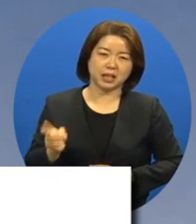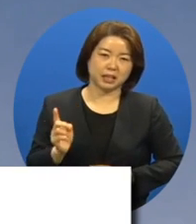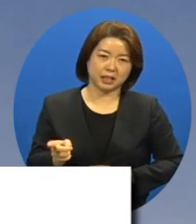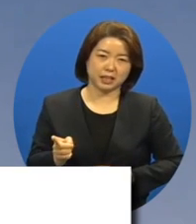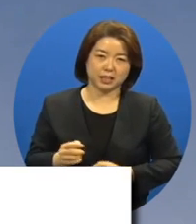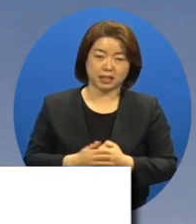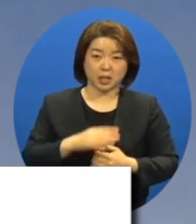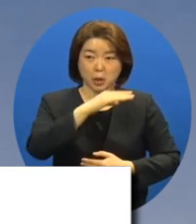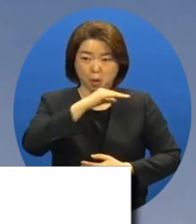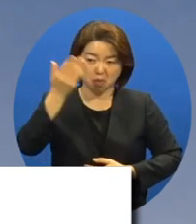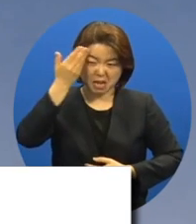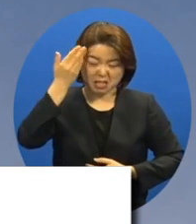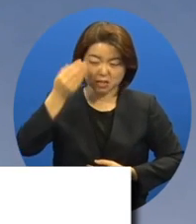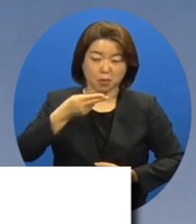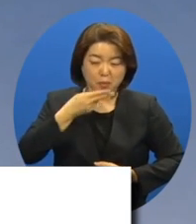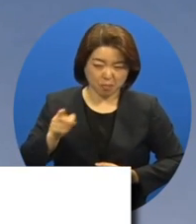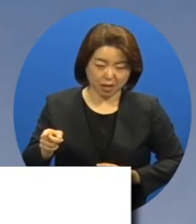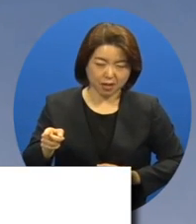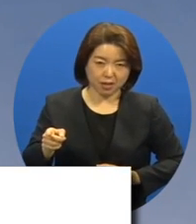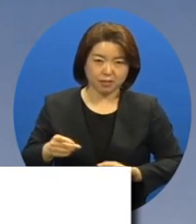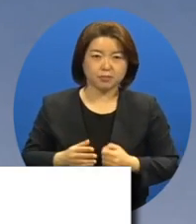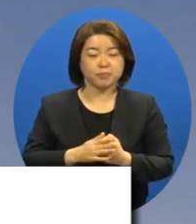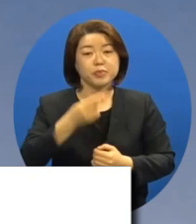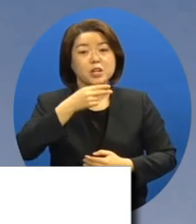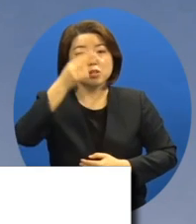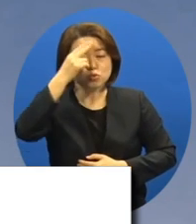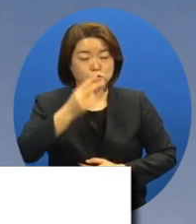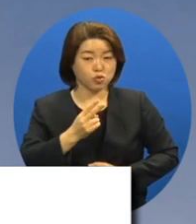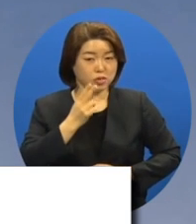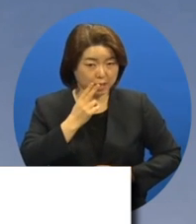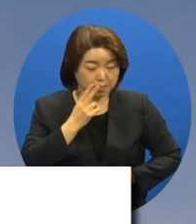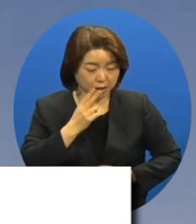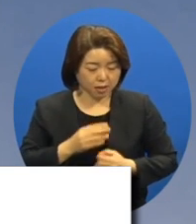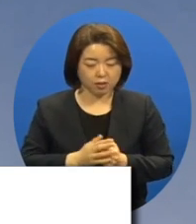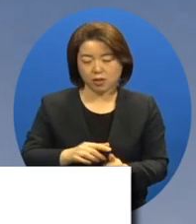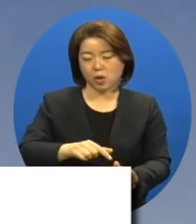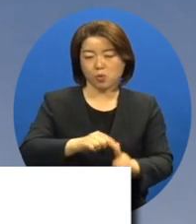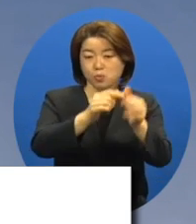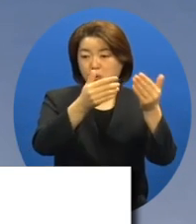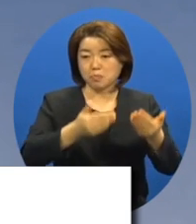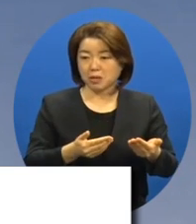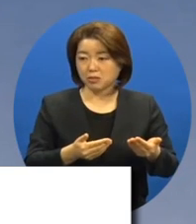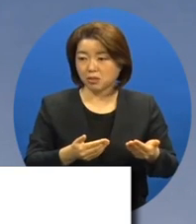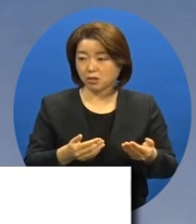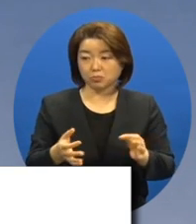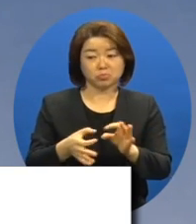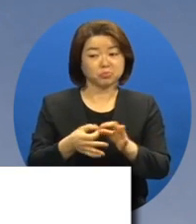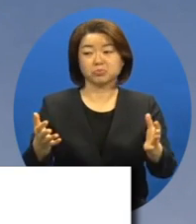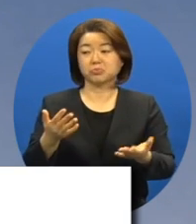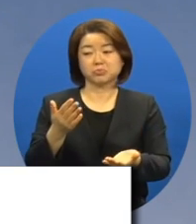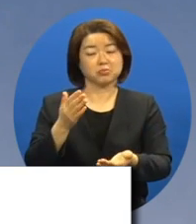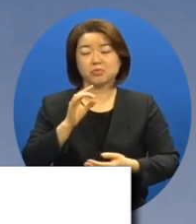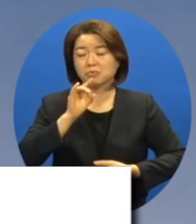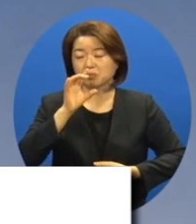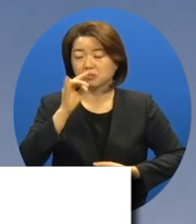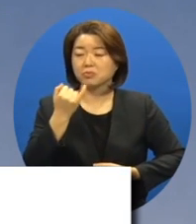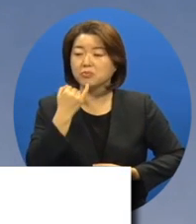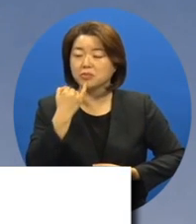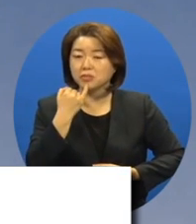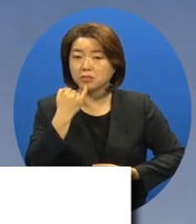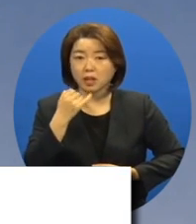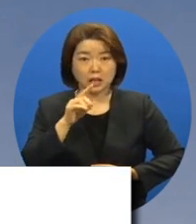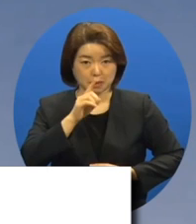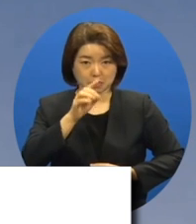올바른 지식이 었구나 술 담배는 구원 받는 데 아무런 문제가 안 돼 그